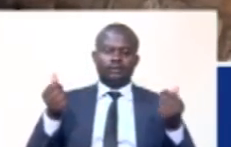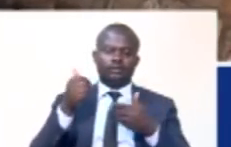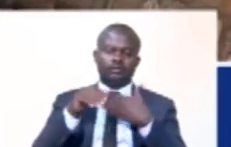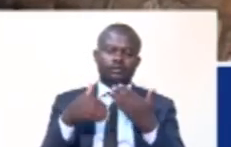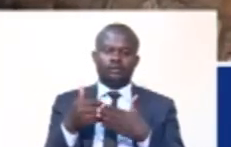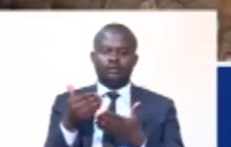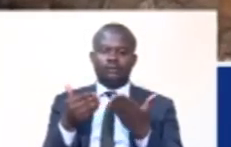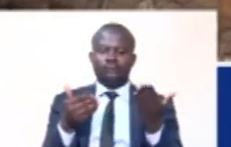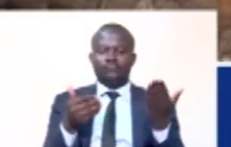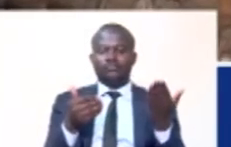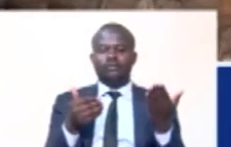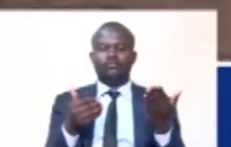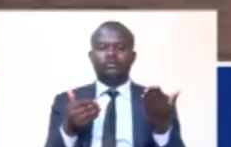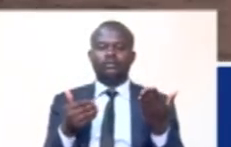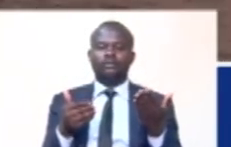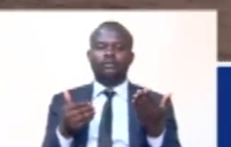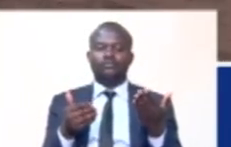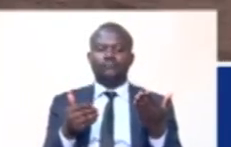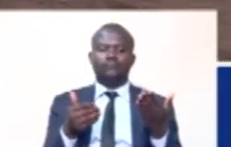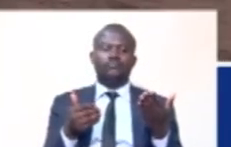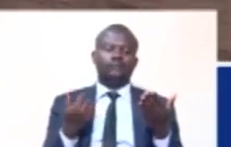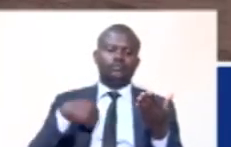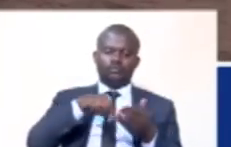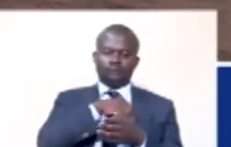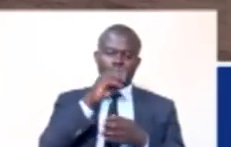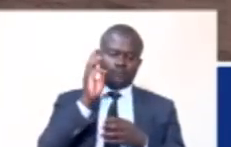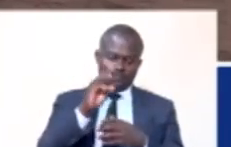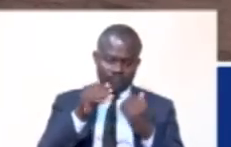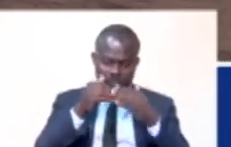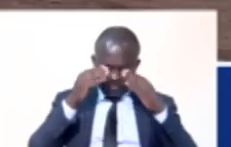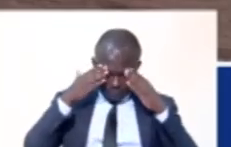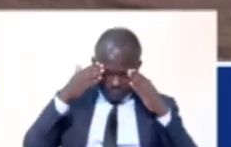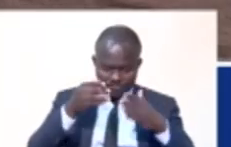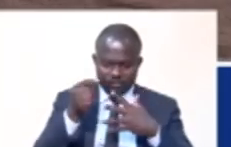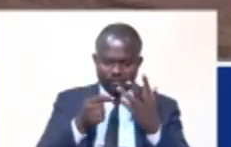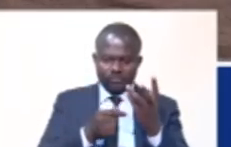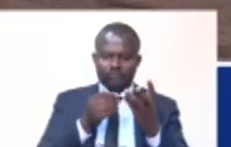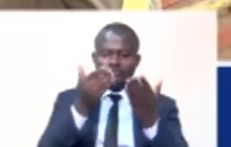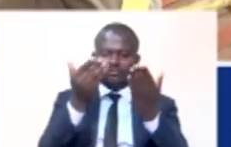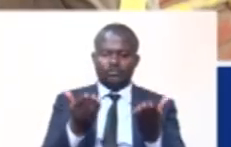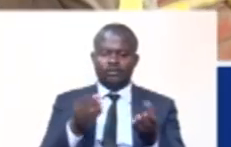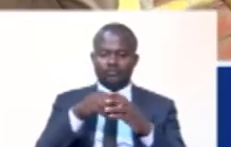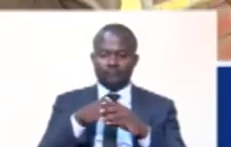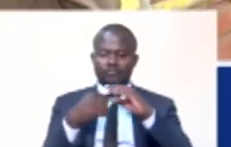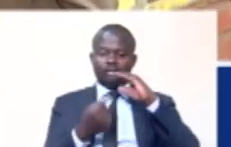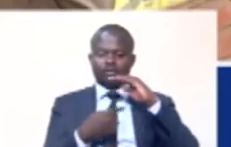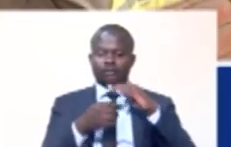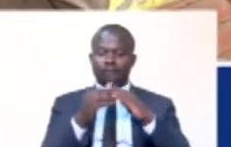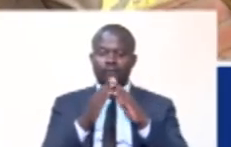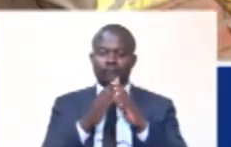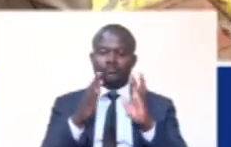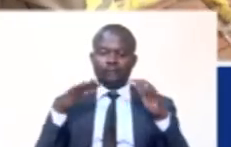baba. By'umwihariko rero ikazita ku bintu bikurikira harimo kureba imiterere y'iyi